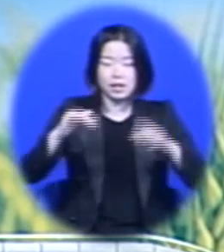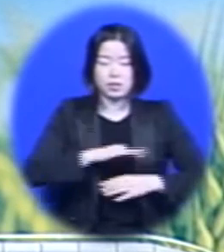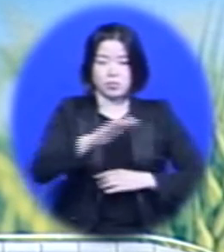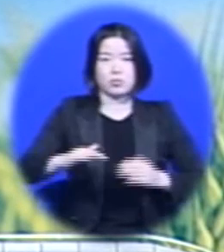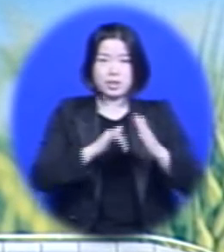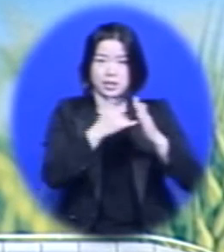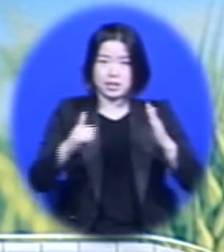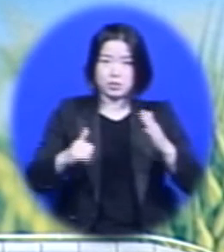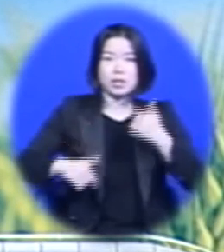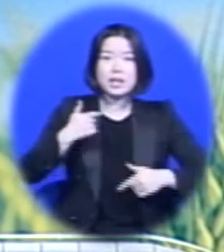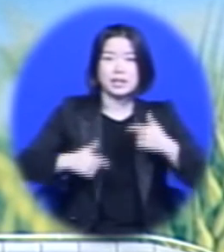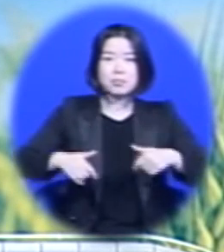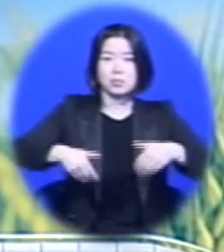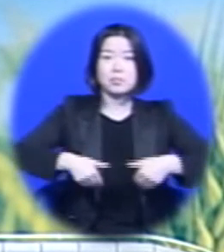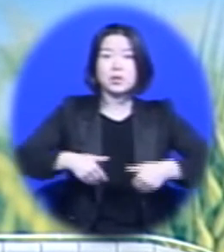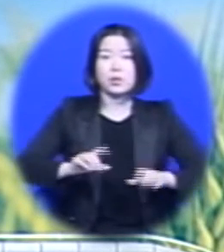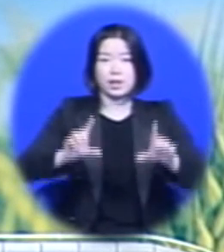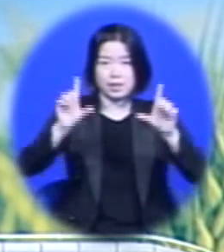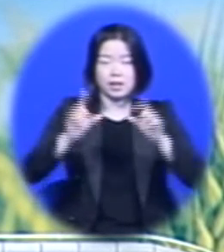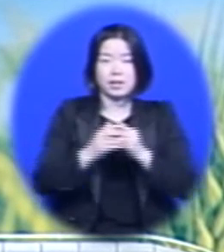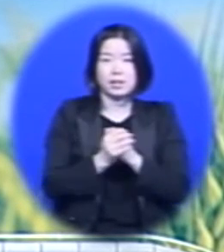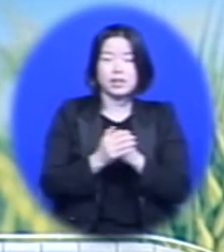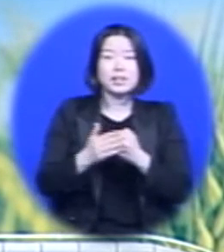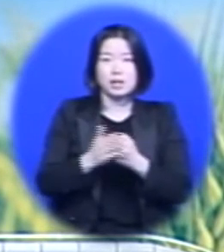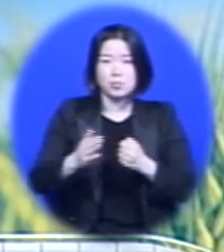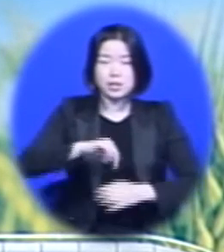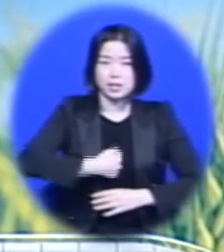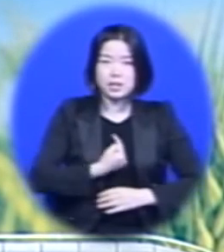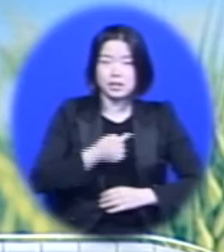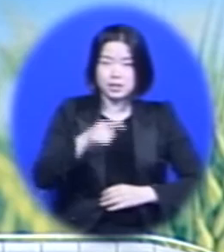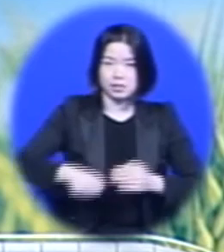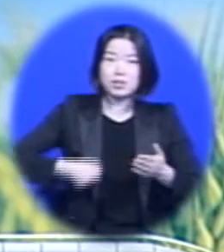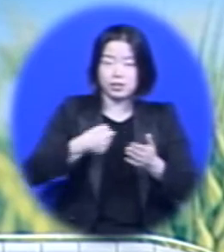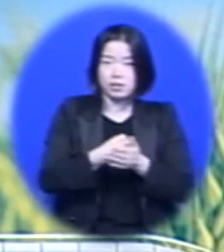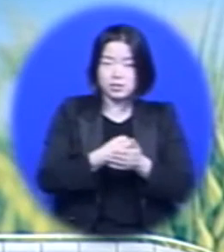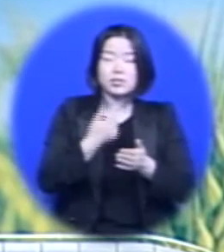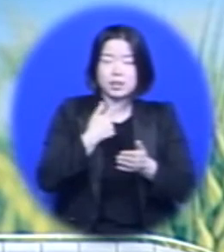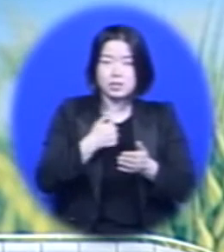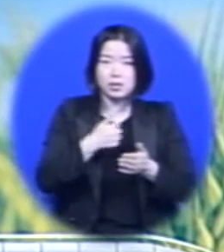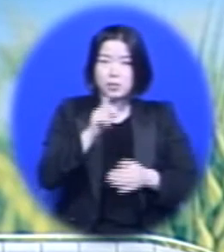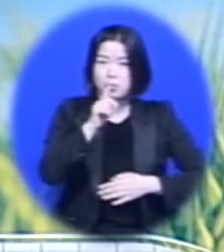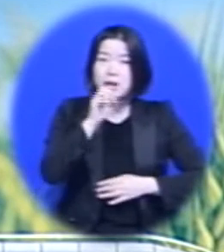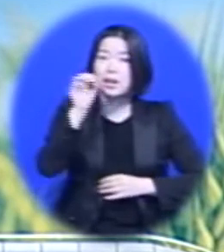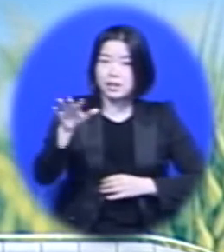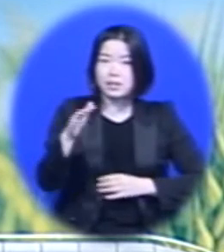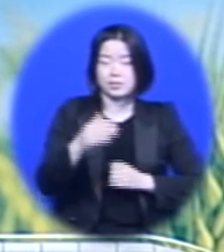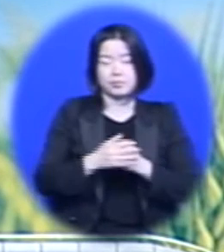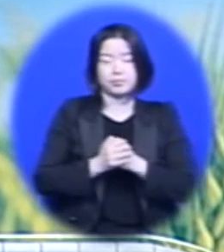기쁨이 필요한 날이었다라고. 그래서 자기가 그렇게 결정했었노라고 그렇게 이야기를 했다는